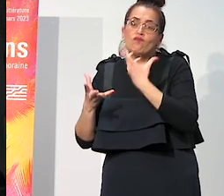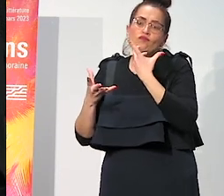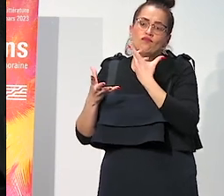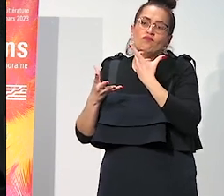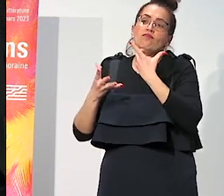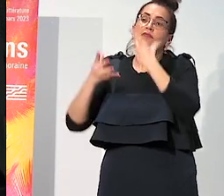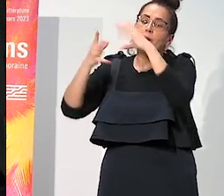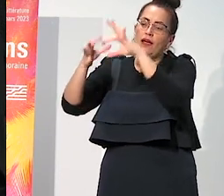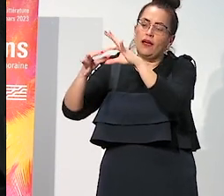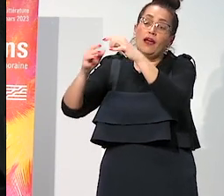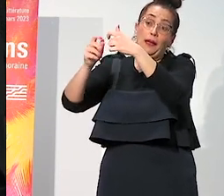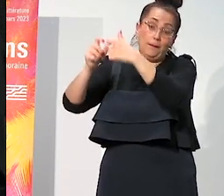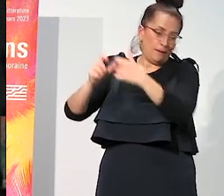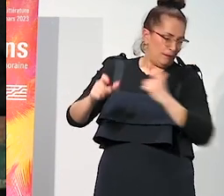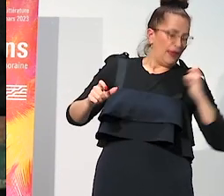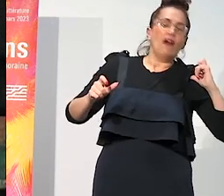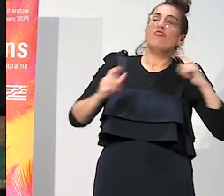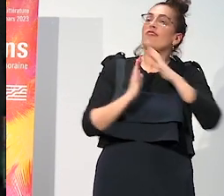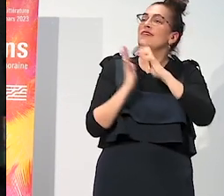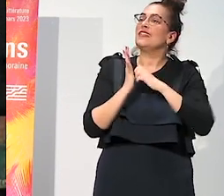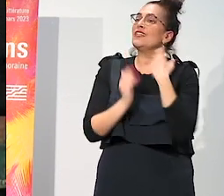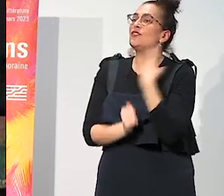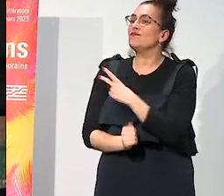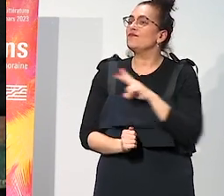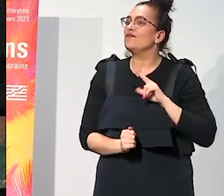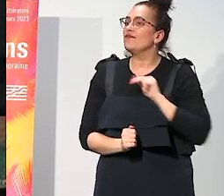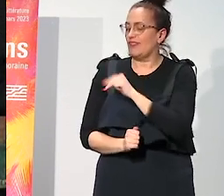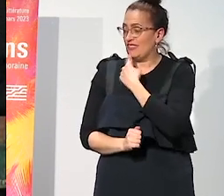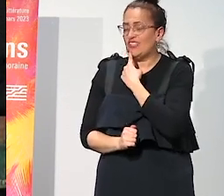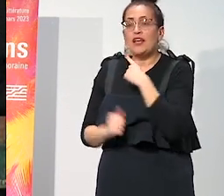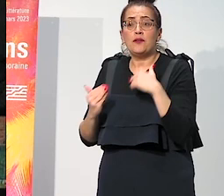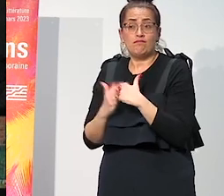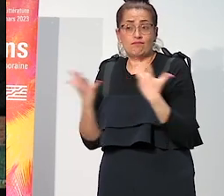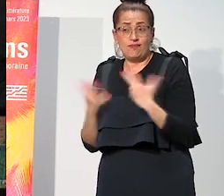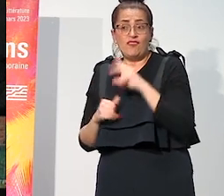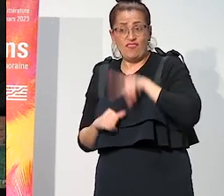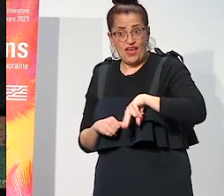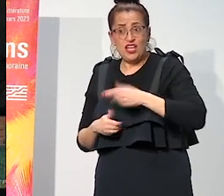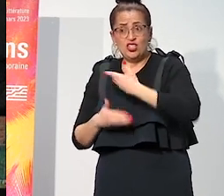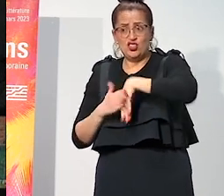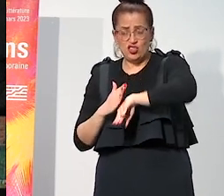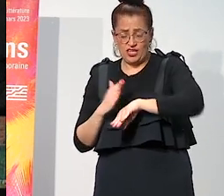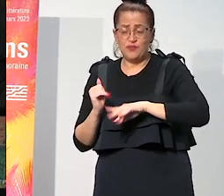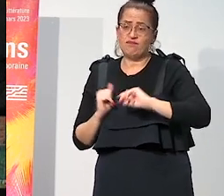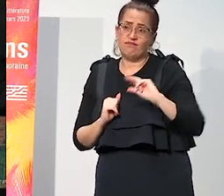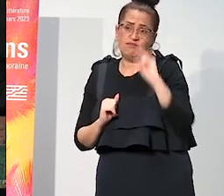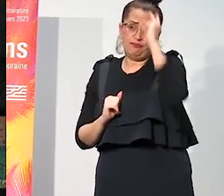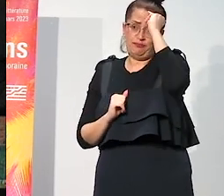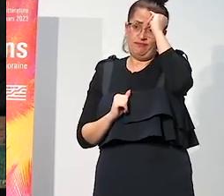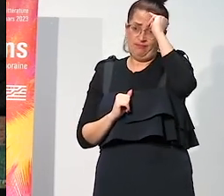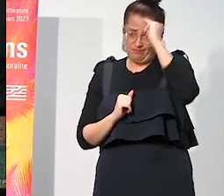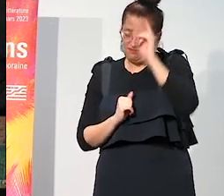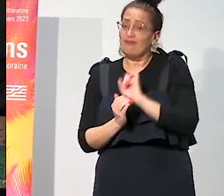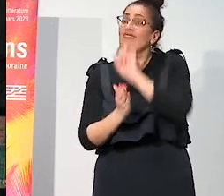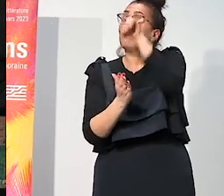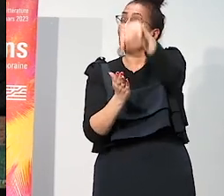textes. Vous passez une nuit au musée, non pas au musée Anne Frank, mais à l'annexe, je crois, du musée Anne Frank, qui